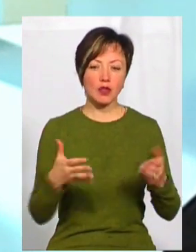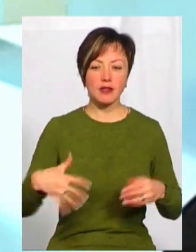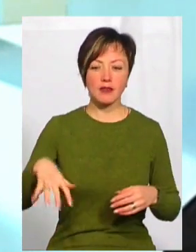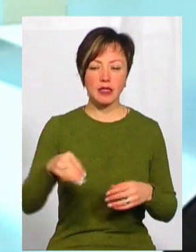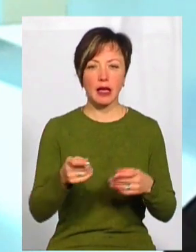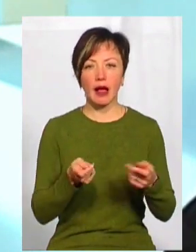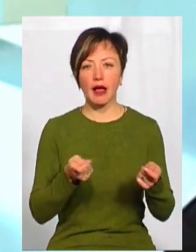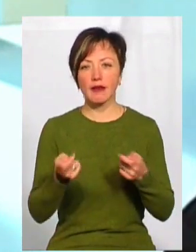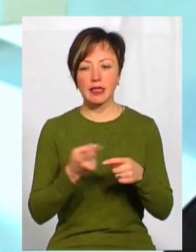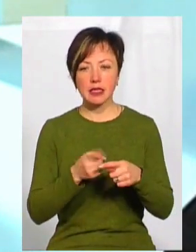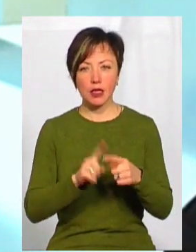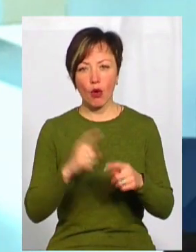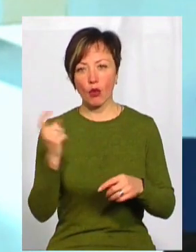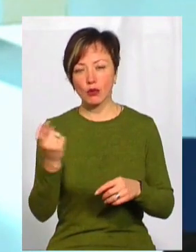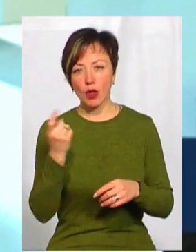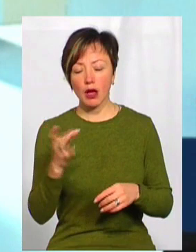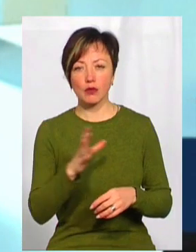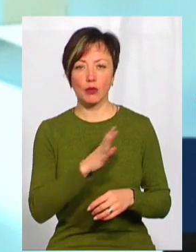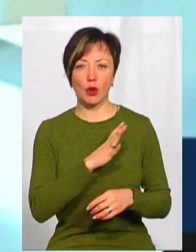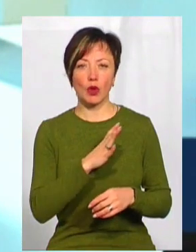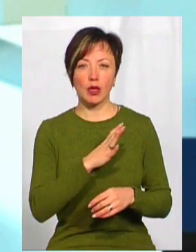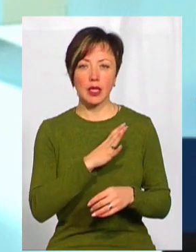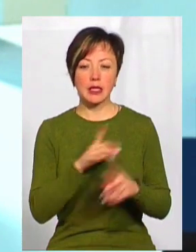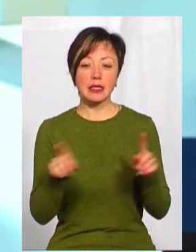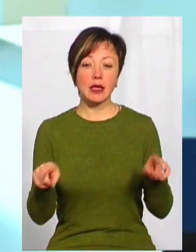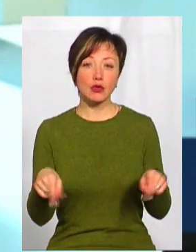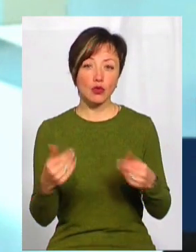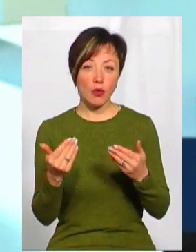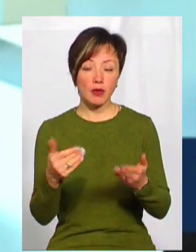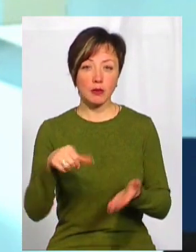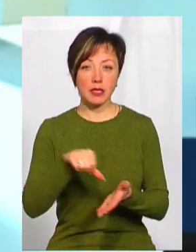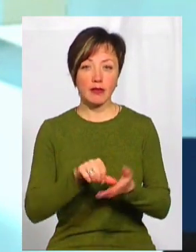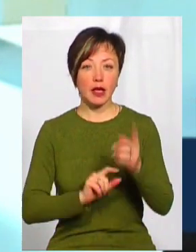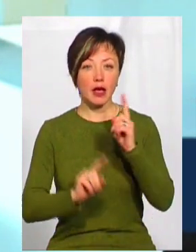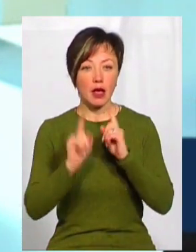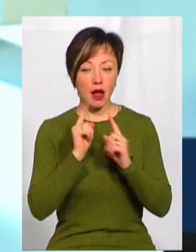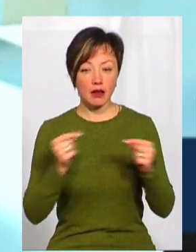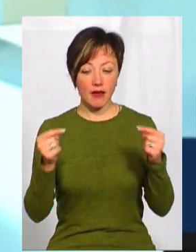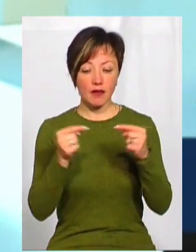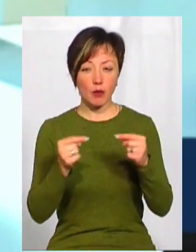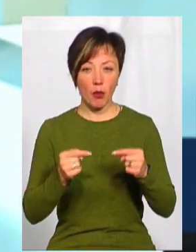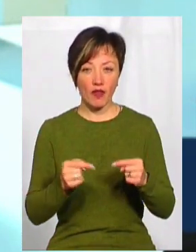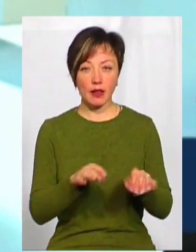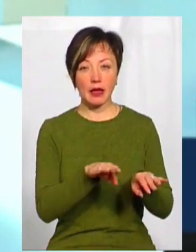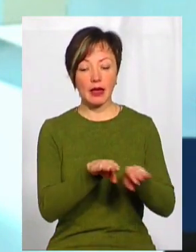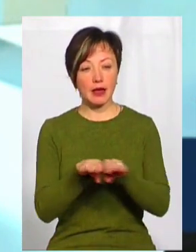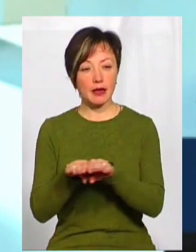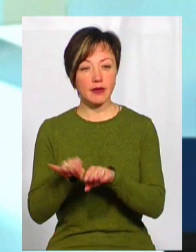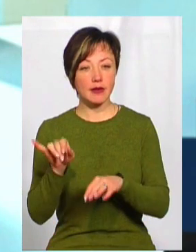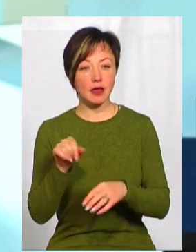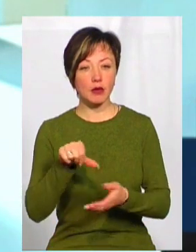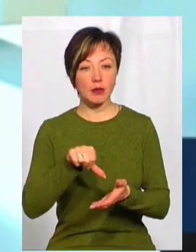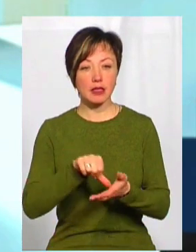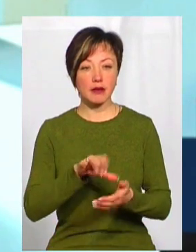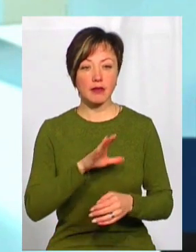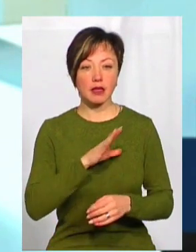цих лісокомунальних господарств, також були засновники, представники рад відповідних рівнів і були